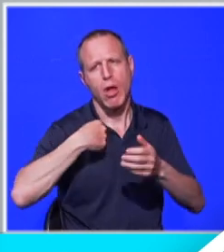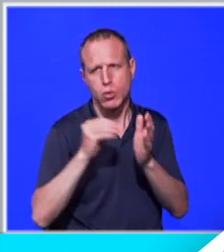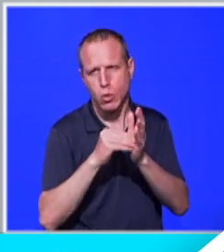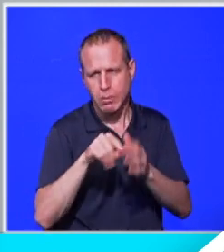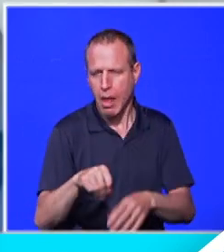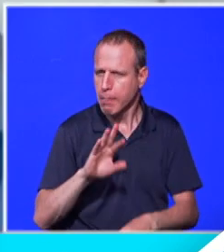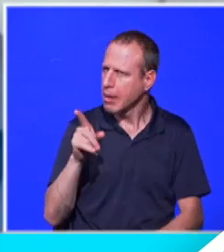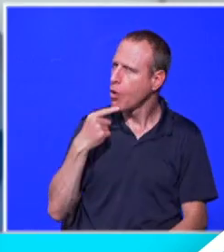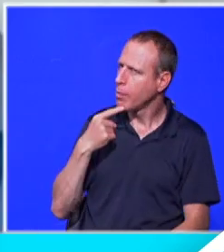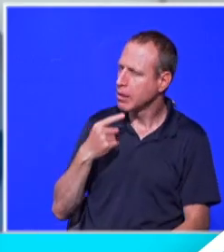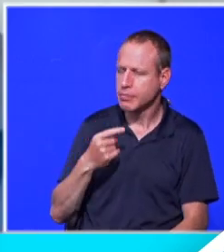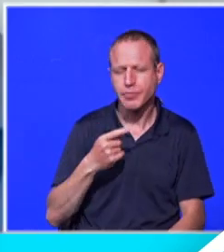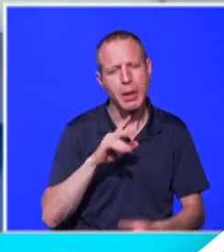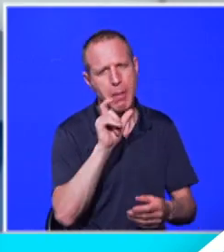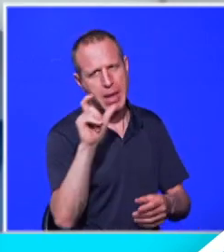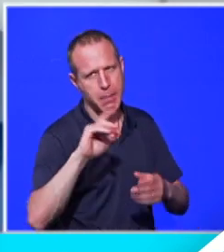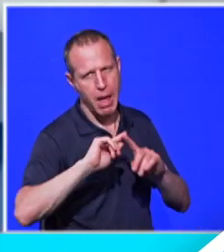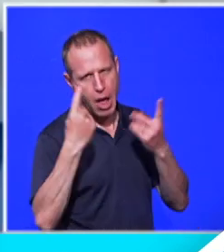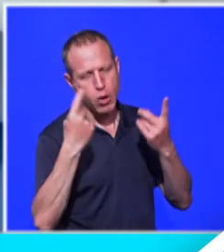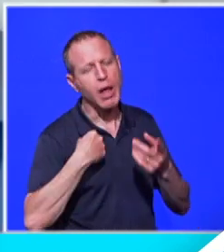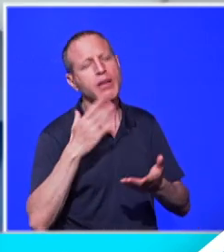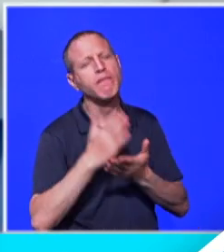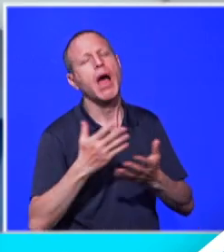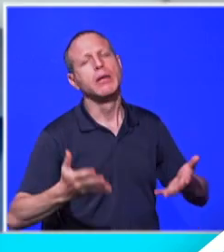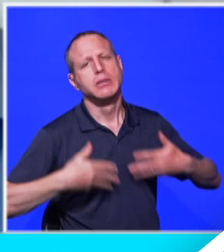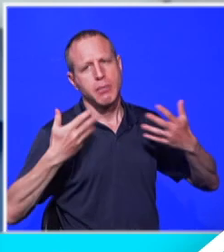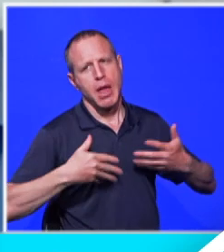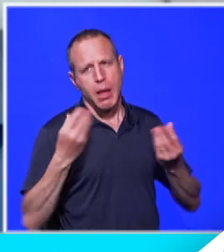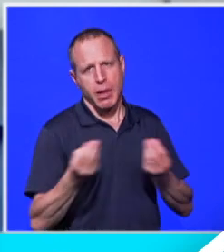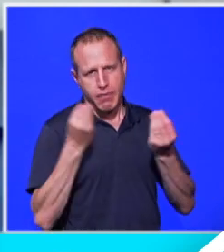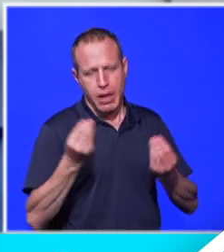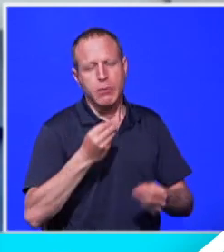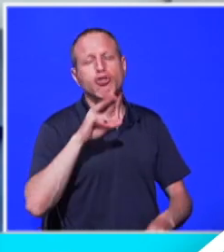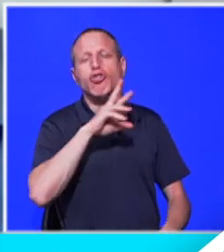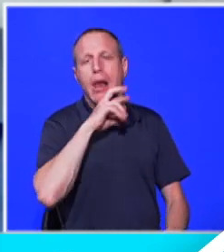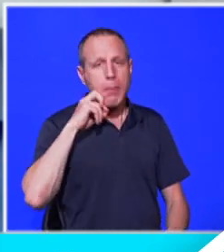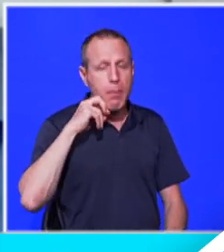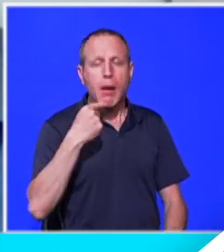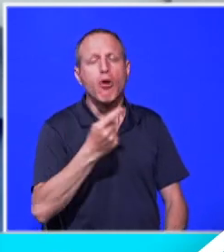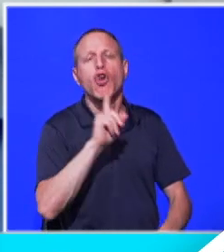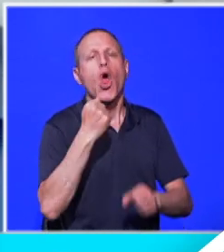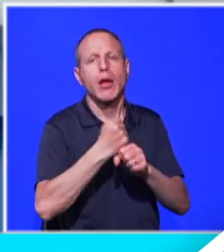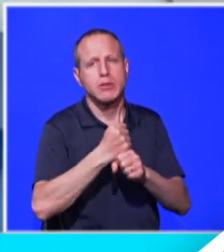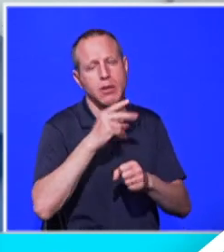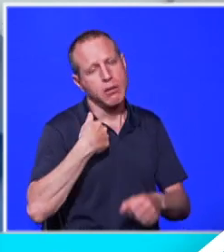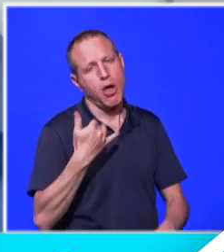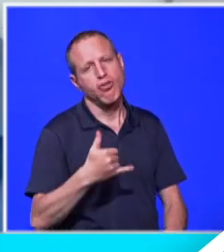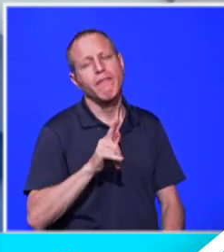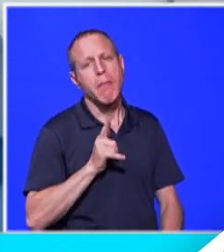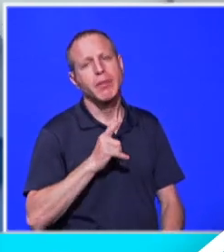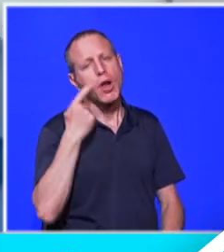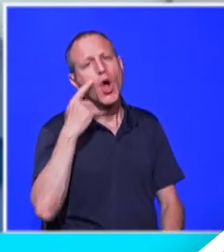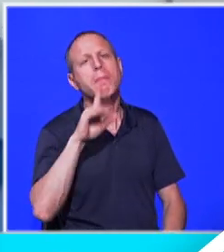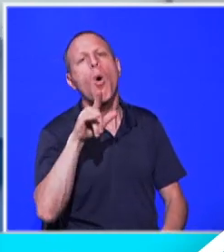במילים אחרות, אני כן. כבר מעודד מהדברים שמר ליברמן הצהיר שלא יעשה. אני עכשיו ממתין לראות מה הוא